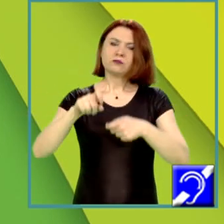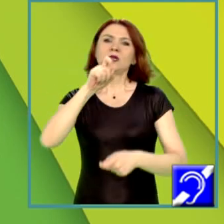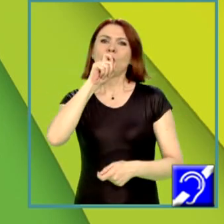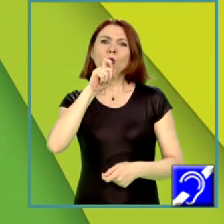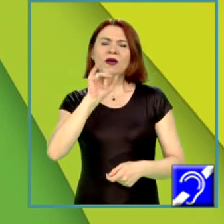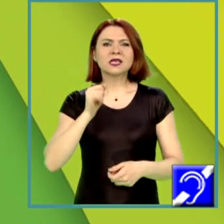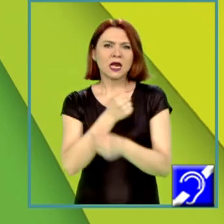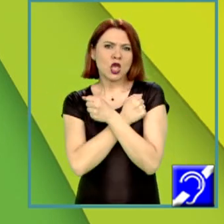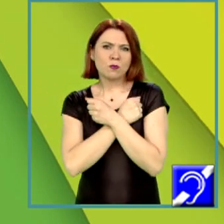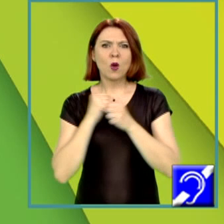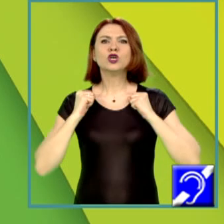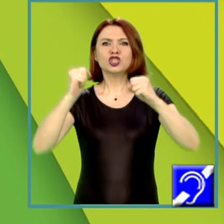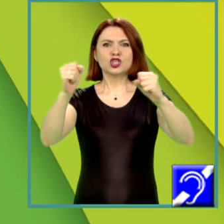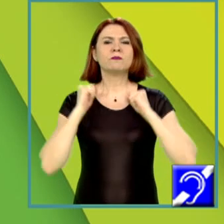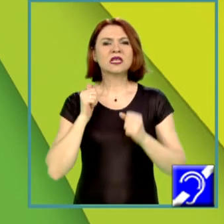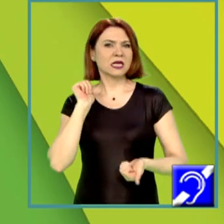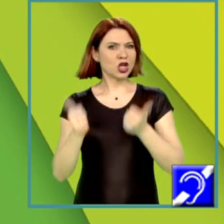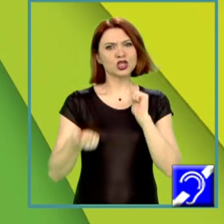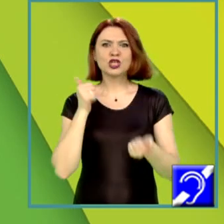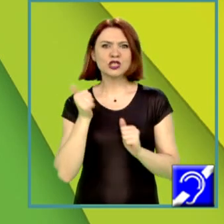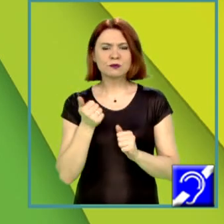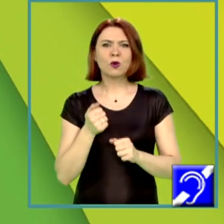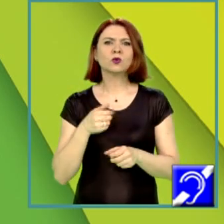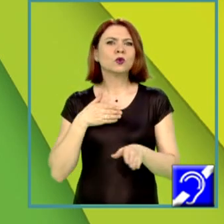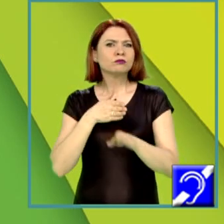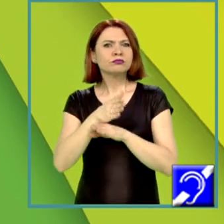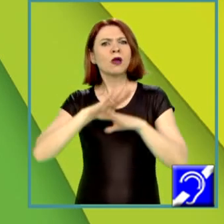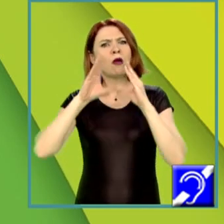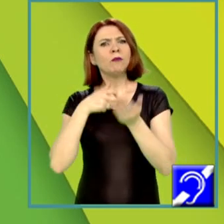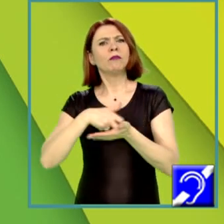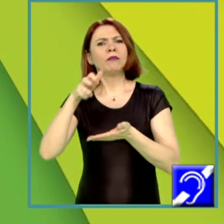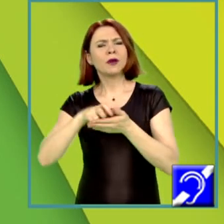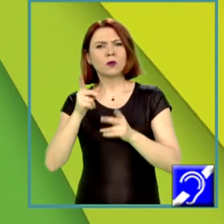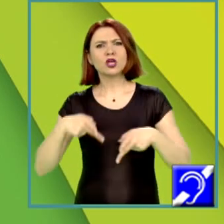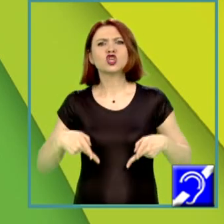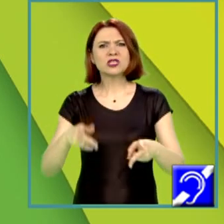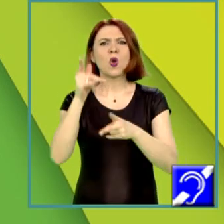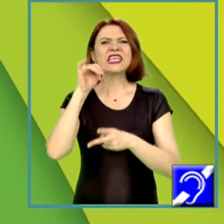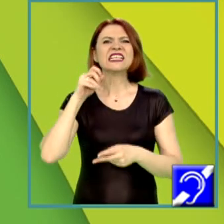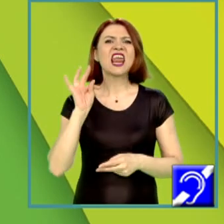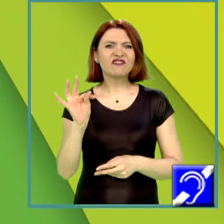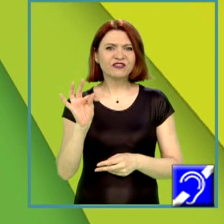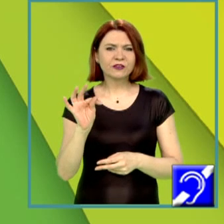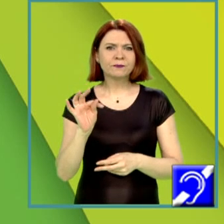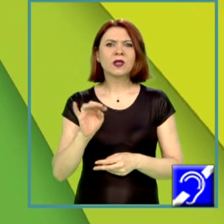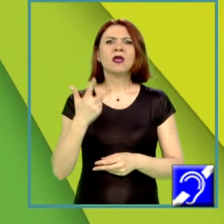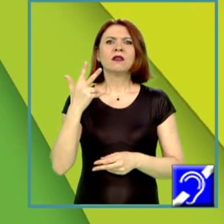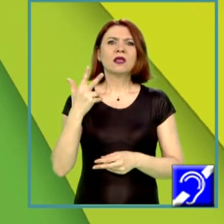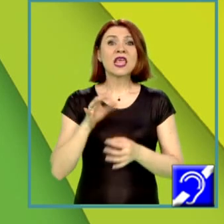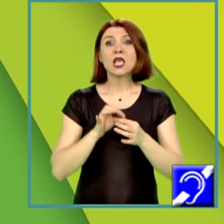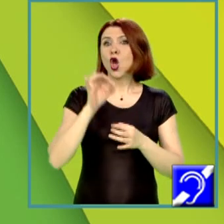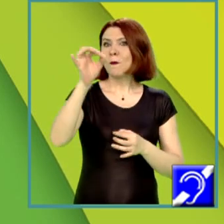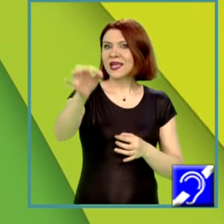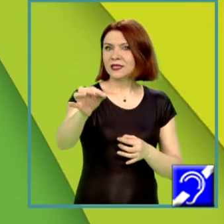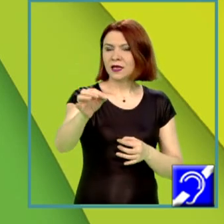care iubeau gimnastica Și sportul cutreierând împreună Și o să uakis elev în lung și lat cale de 3 km